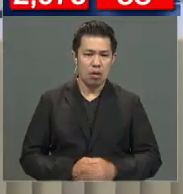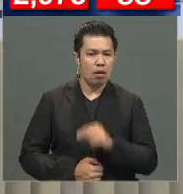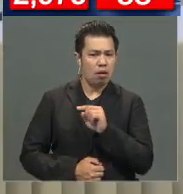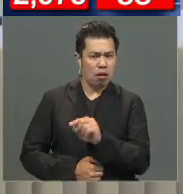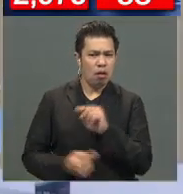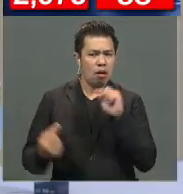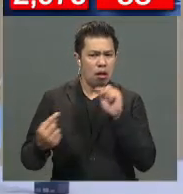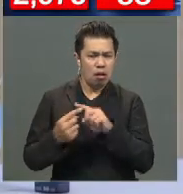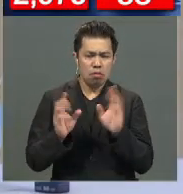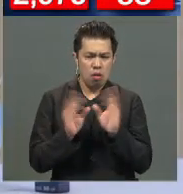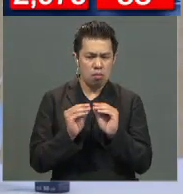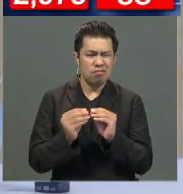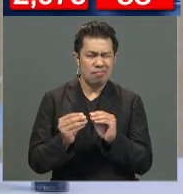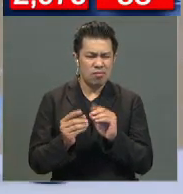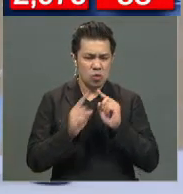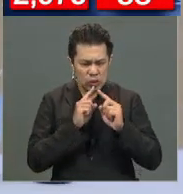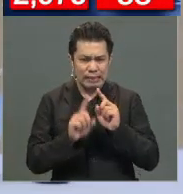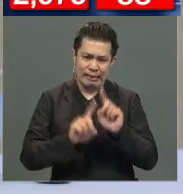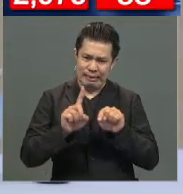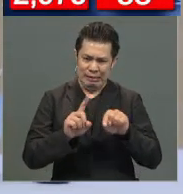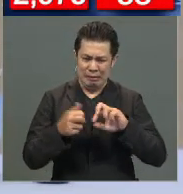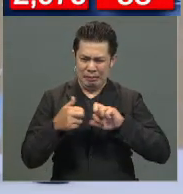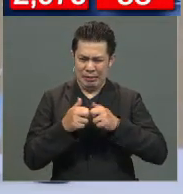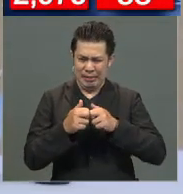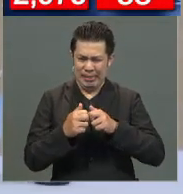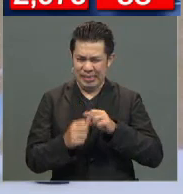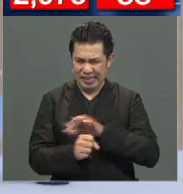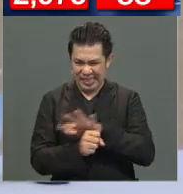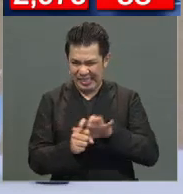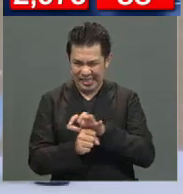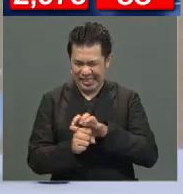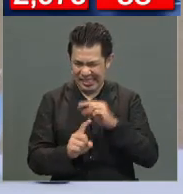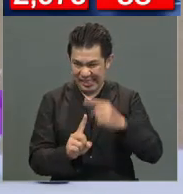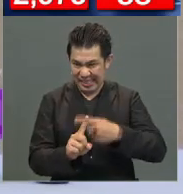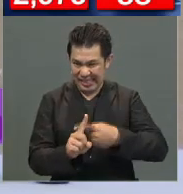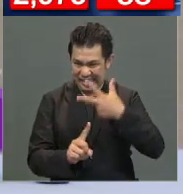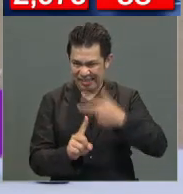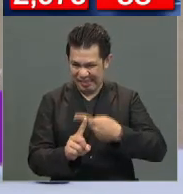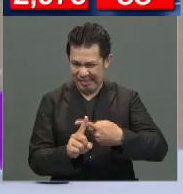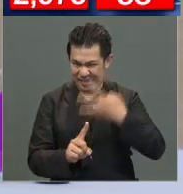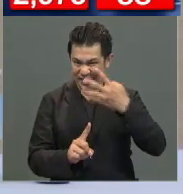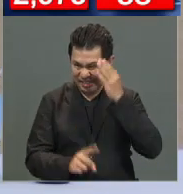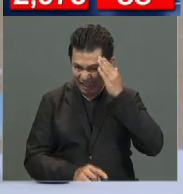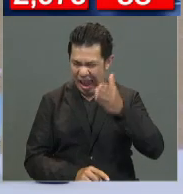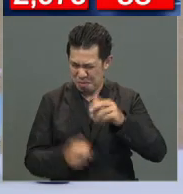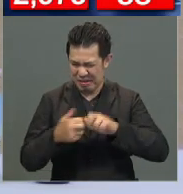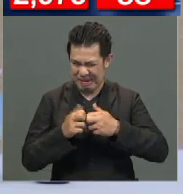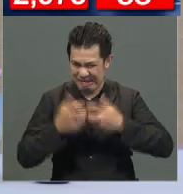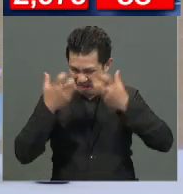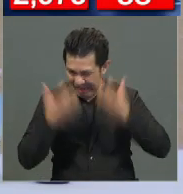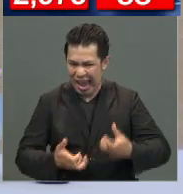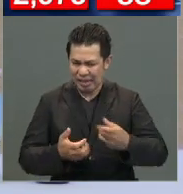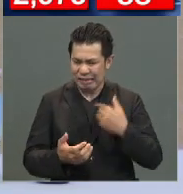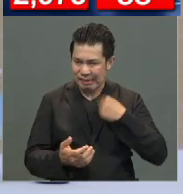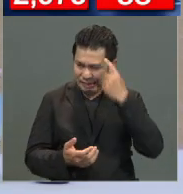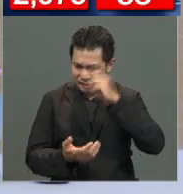ะครับว่าผลกระทบโควิด-19 นั้นจะเพิ่มมากขึ้นในช่วง 3-4 เดือนนับจากนี้จึงต้องเตรียมรับมือในส่วนของการเ